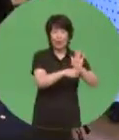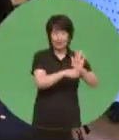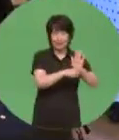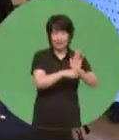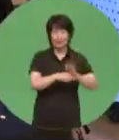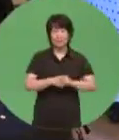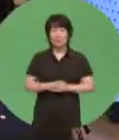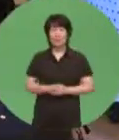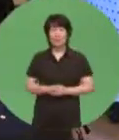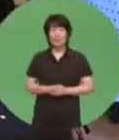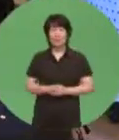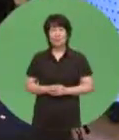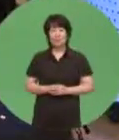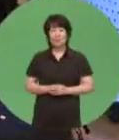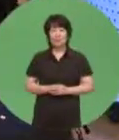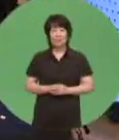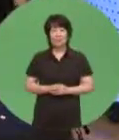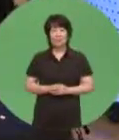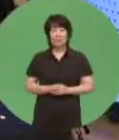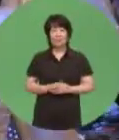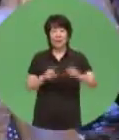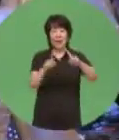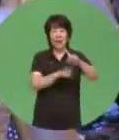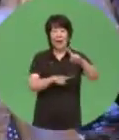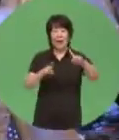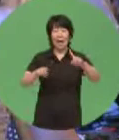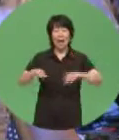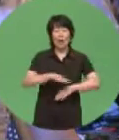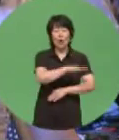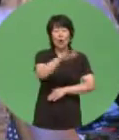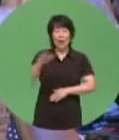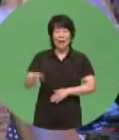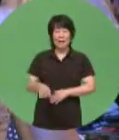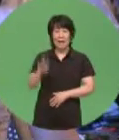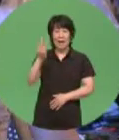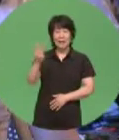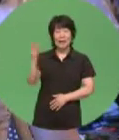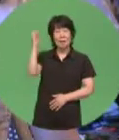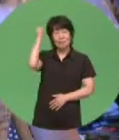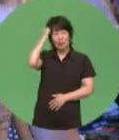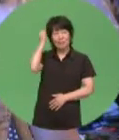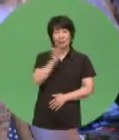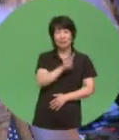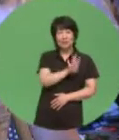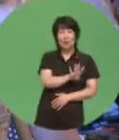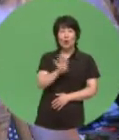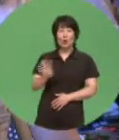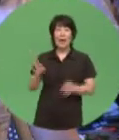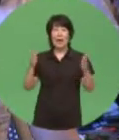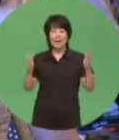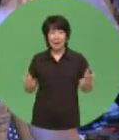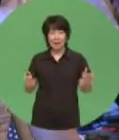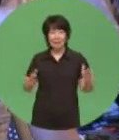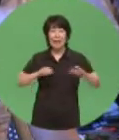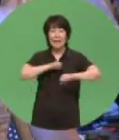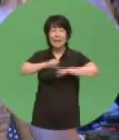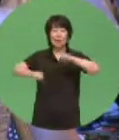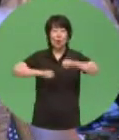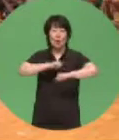です。生駒山麓公園を拠点にして3泊4日の日程で活動します。